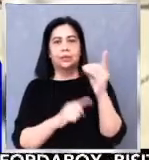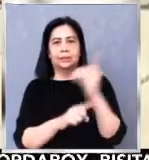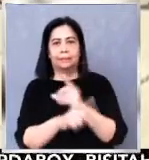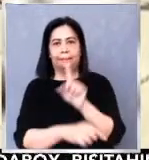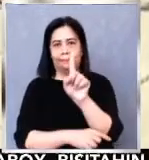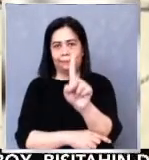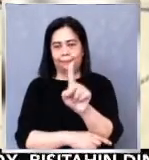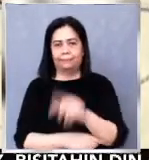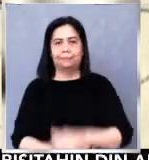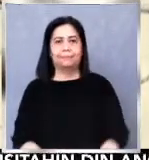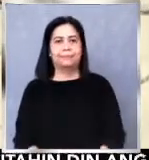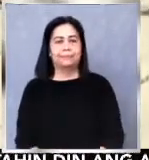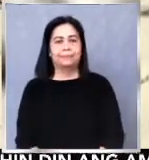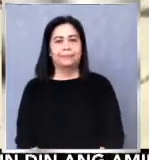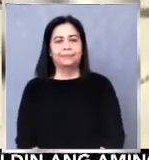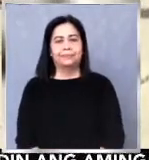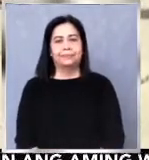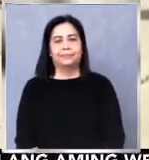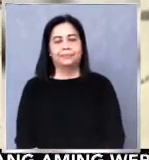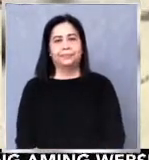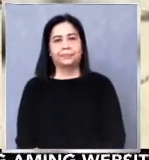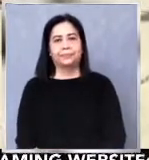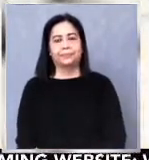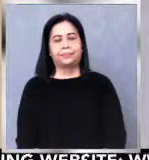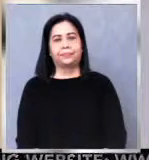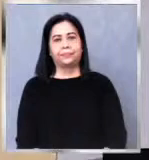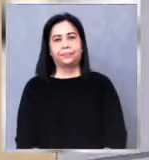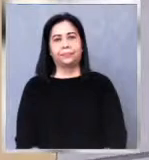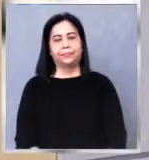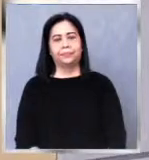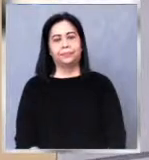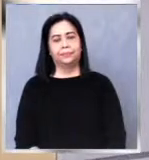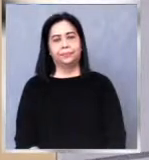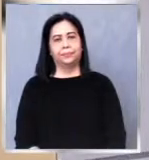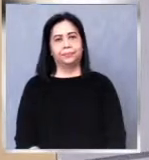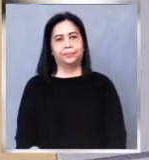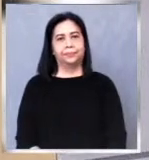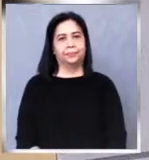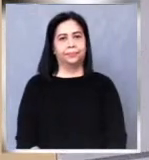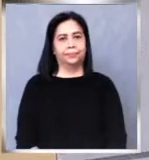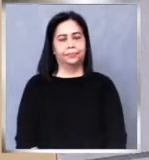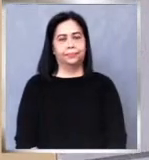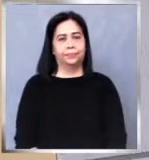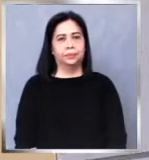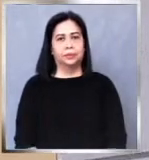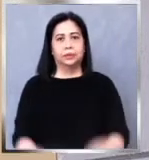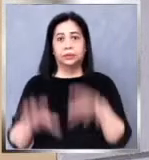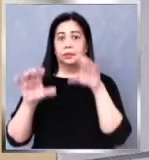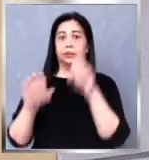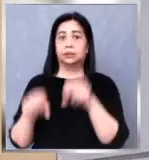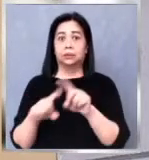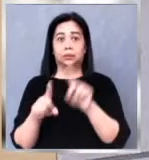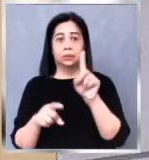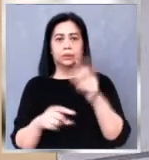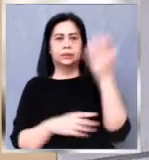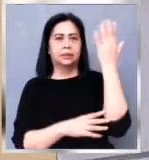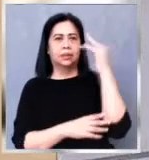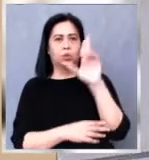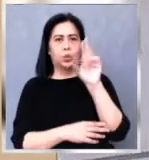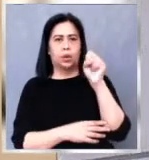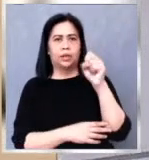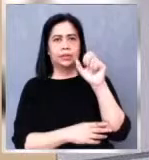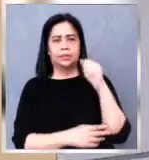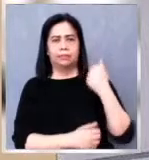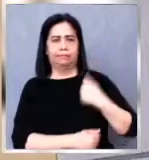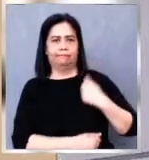Imperial, nakatutok, 24 oras. Timbog sa operasyon ang isang dating U.S. Air Force personnel